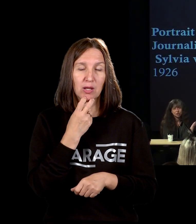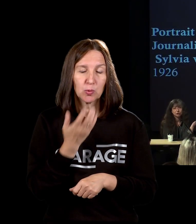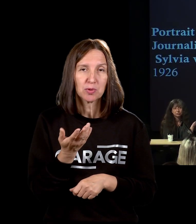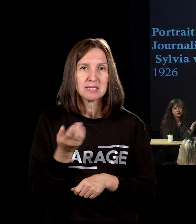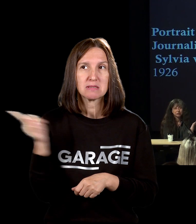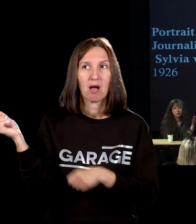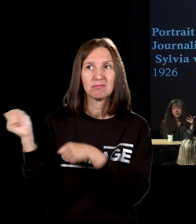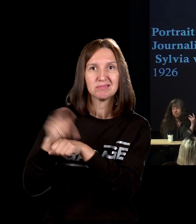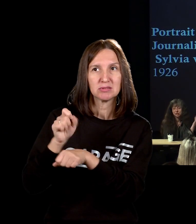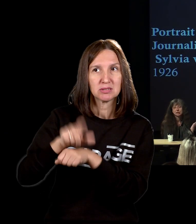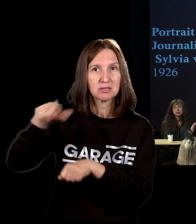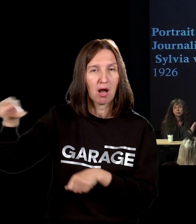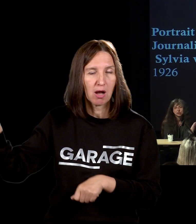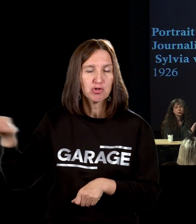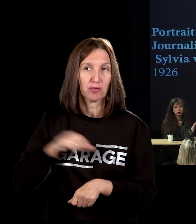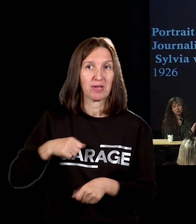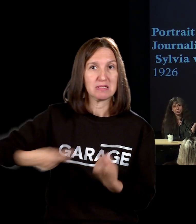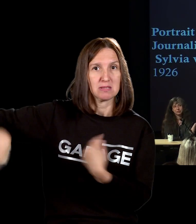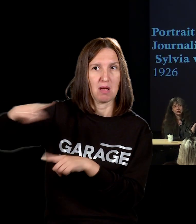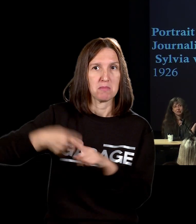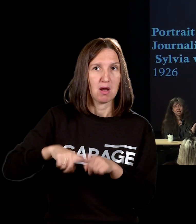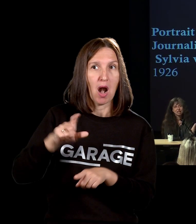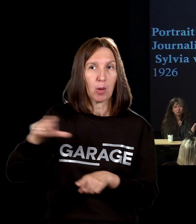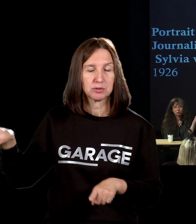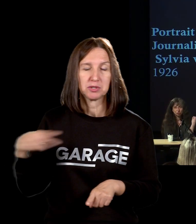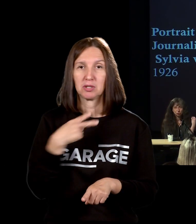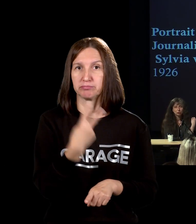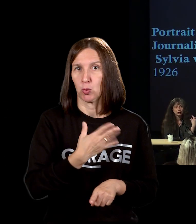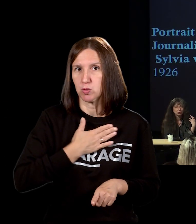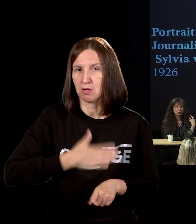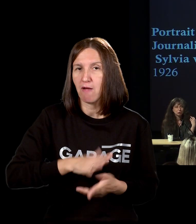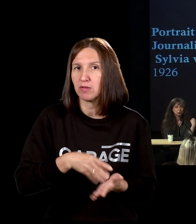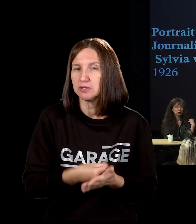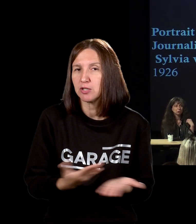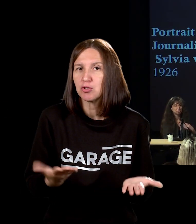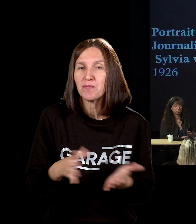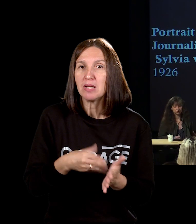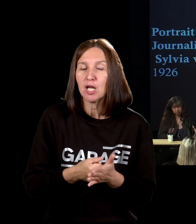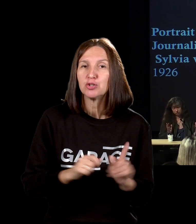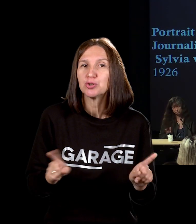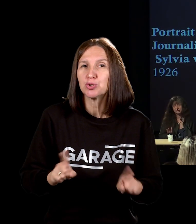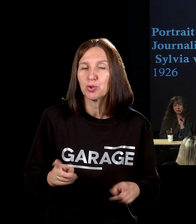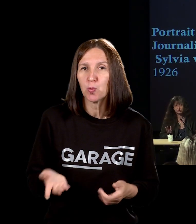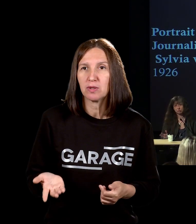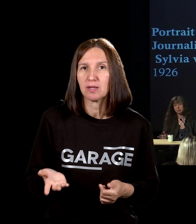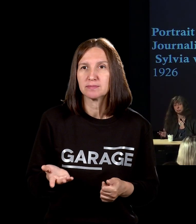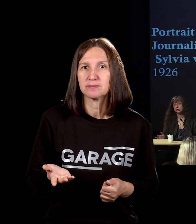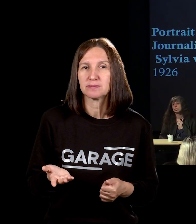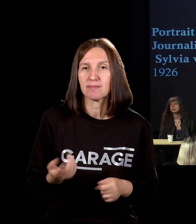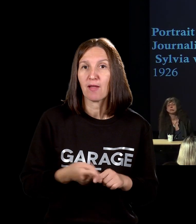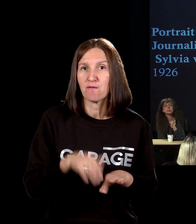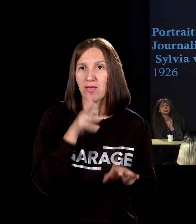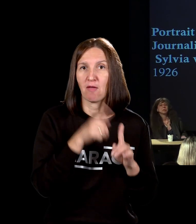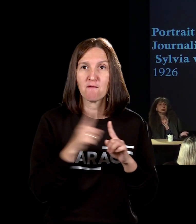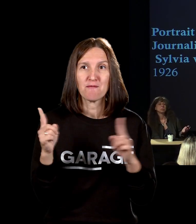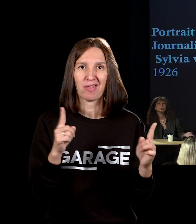карикатурность заказчиков и персонажей Отто Дикса устраивала. Что-то такое, что-то в этой эпохе,